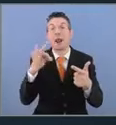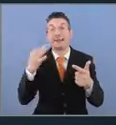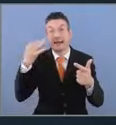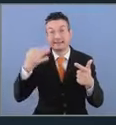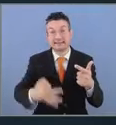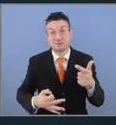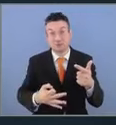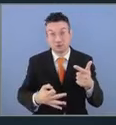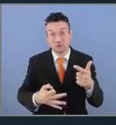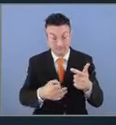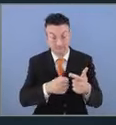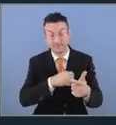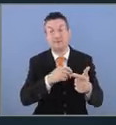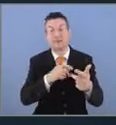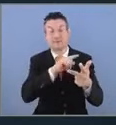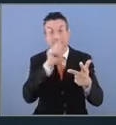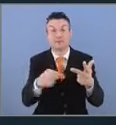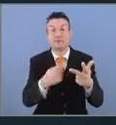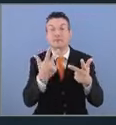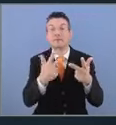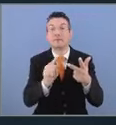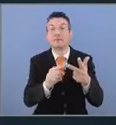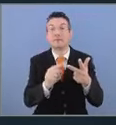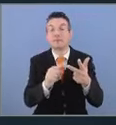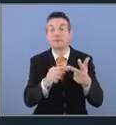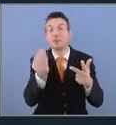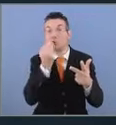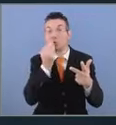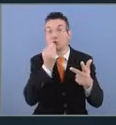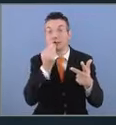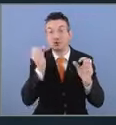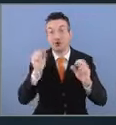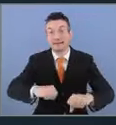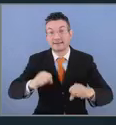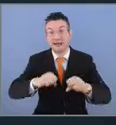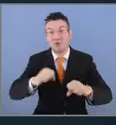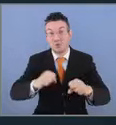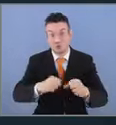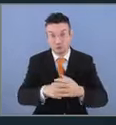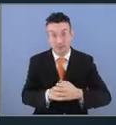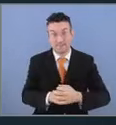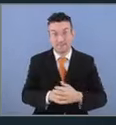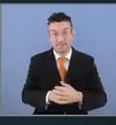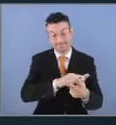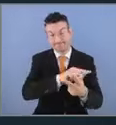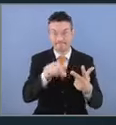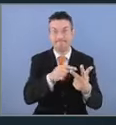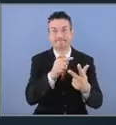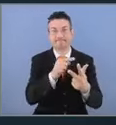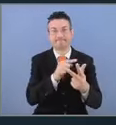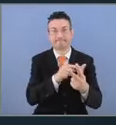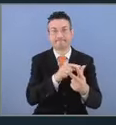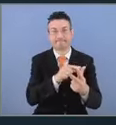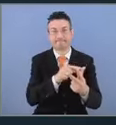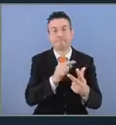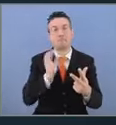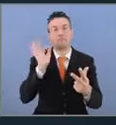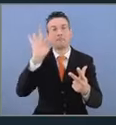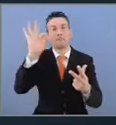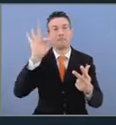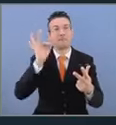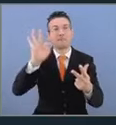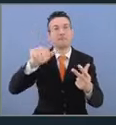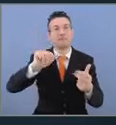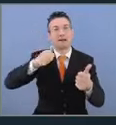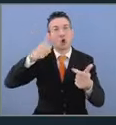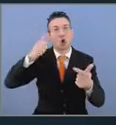in, e la terza priorità è la nutrizione e salute, agri-food healthy. Tutte queste priorità e il documento che ho citato potete